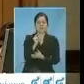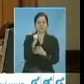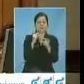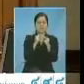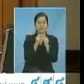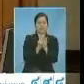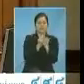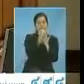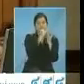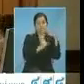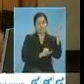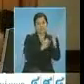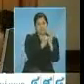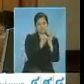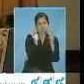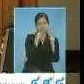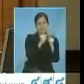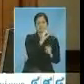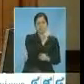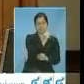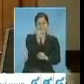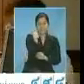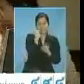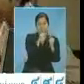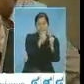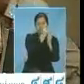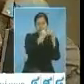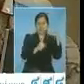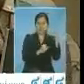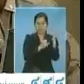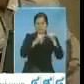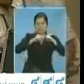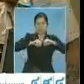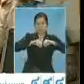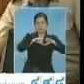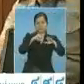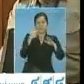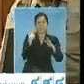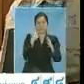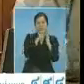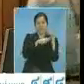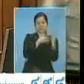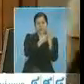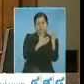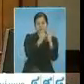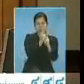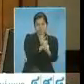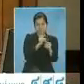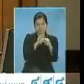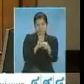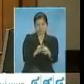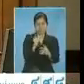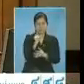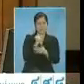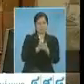เมืองกระจายเพิ่มในส่วนของชานเมืองนั้นก็เป็นไปตามยุทธศาสตร์ของประเทศว่าด้วยเรื่องของการล